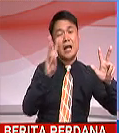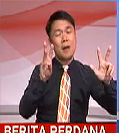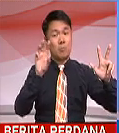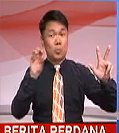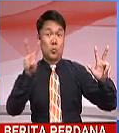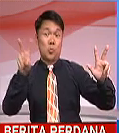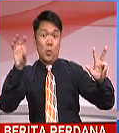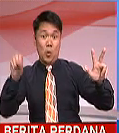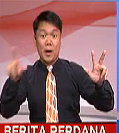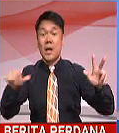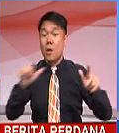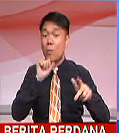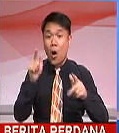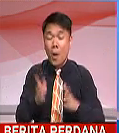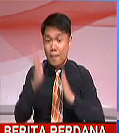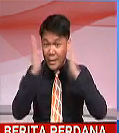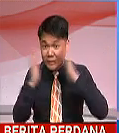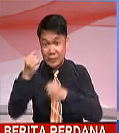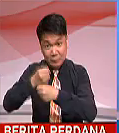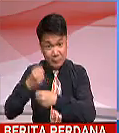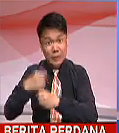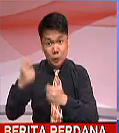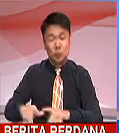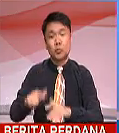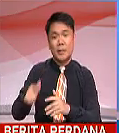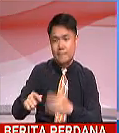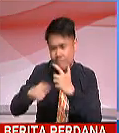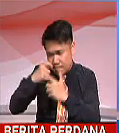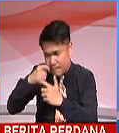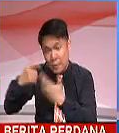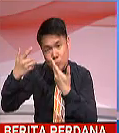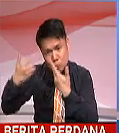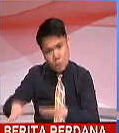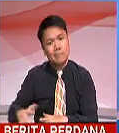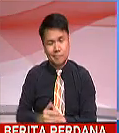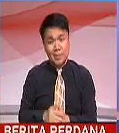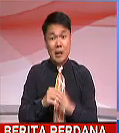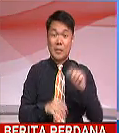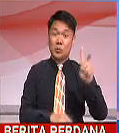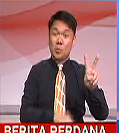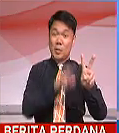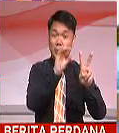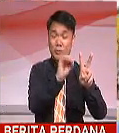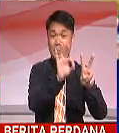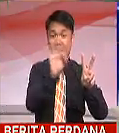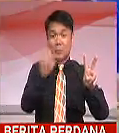305,620 pekerja warga asing telah menjalani ujian saringan. Ini bermakna